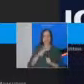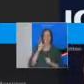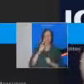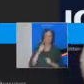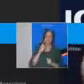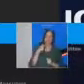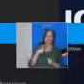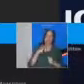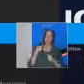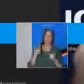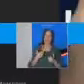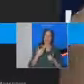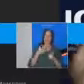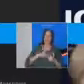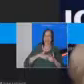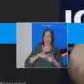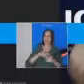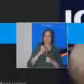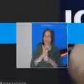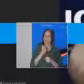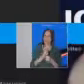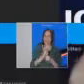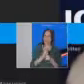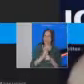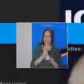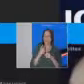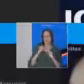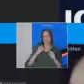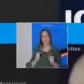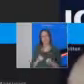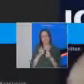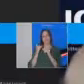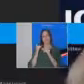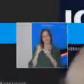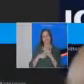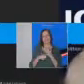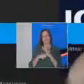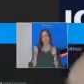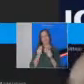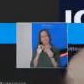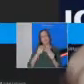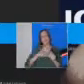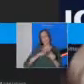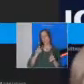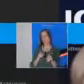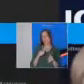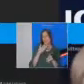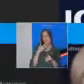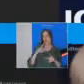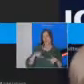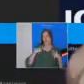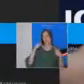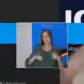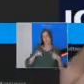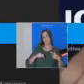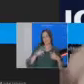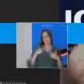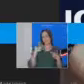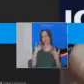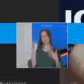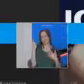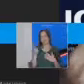שישי, צריך לחגוג את החגים, ללכת לעשות מאמץ להמציא את הדברים בשביל החגים. זה לא כמו שאנחנו חיים פה והכל, אתה